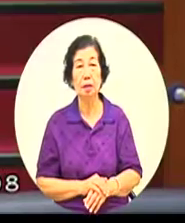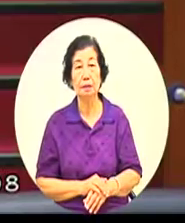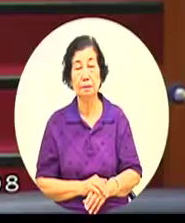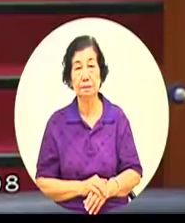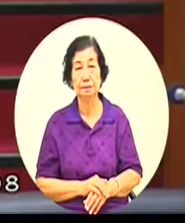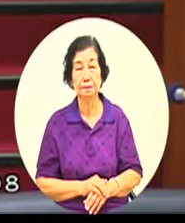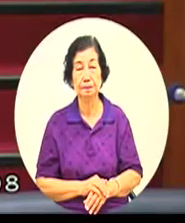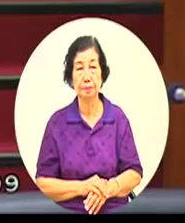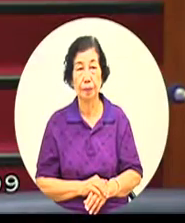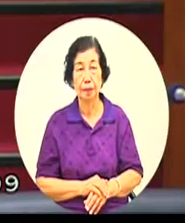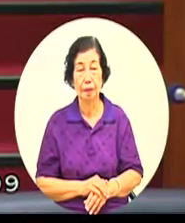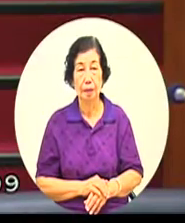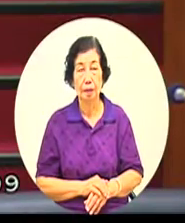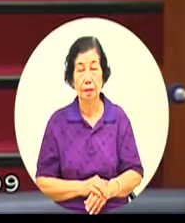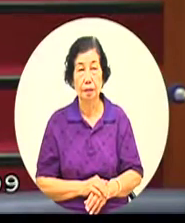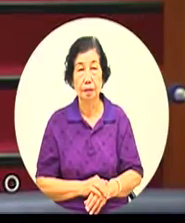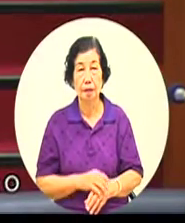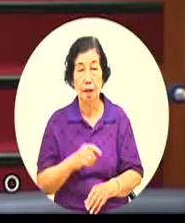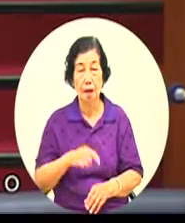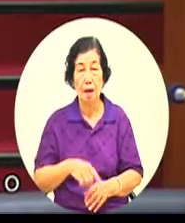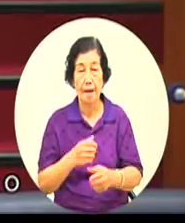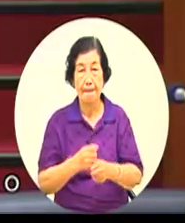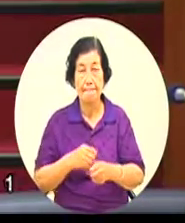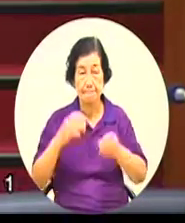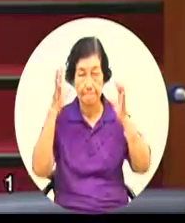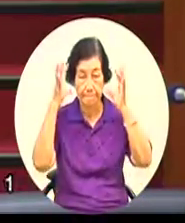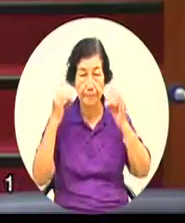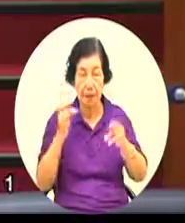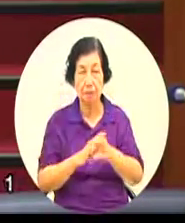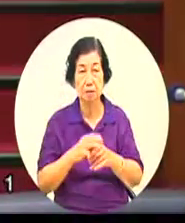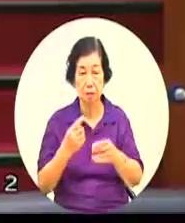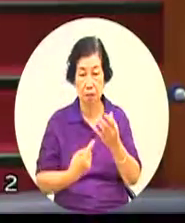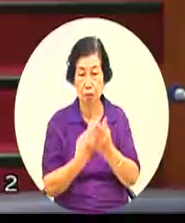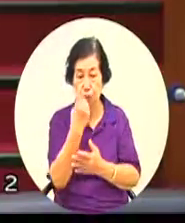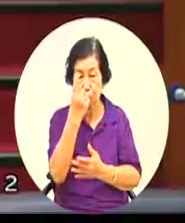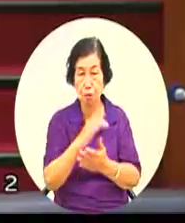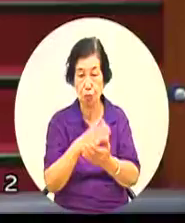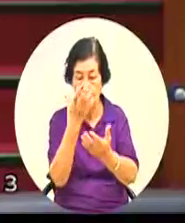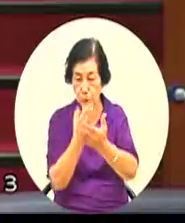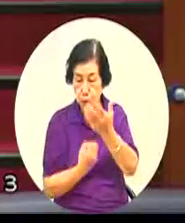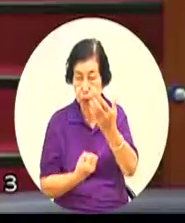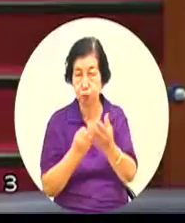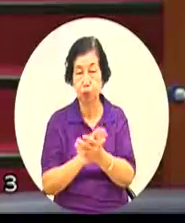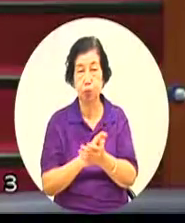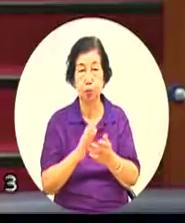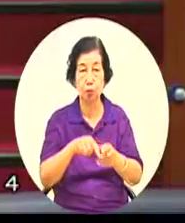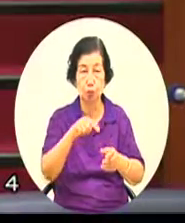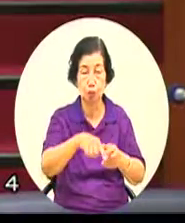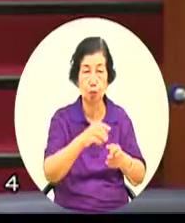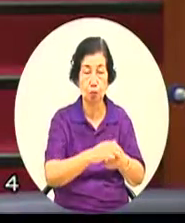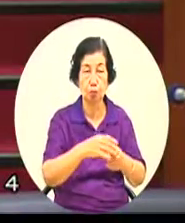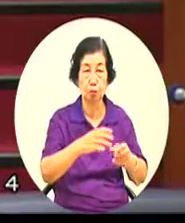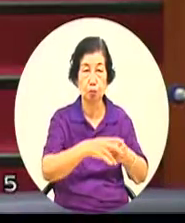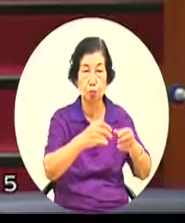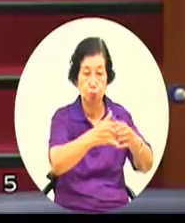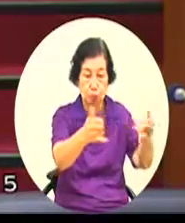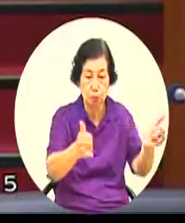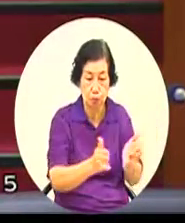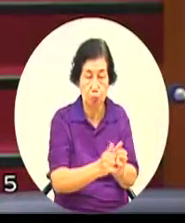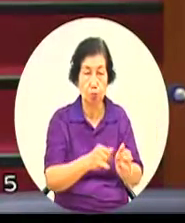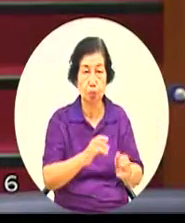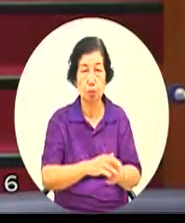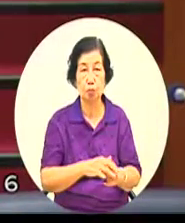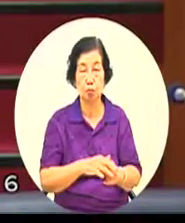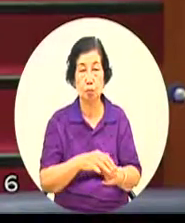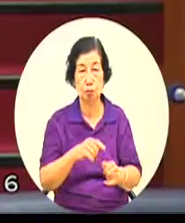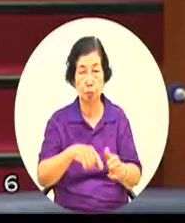在纳马夏也是仅存的部分哈，仅存的一个族群了哈。但是我们冈卡纳姆在整个教育里